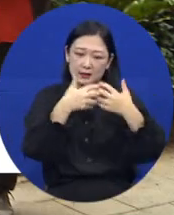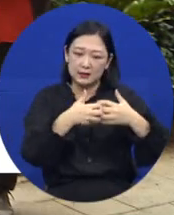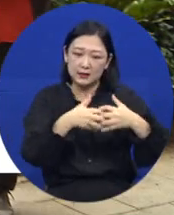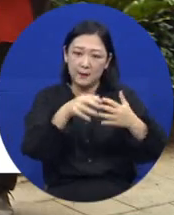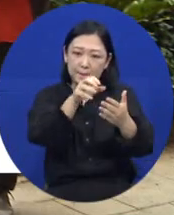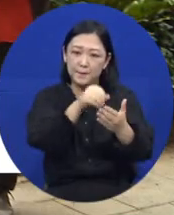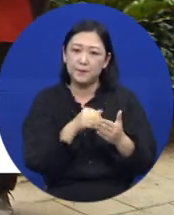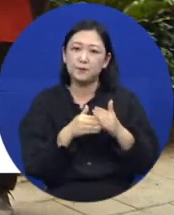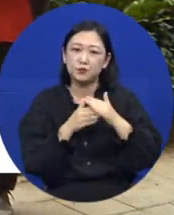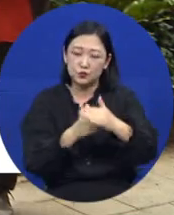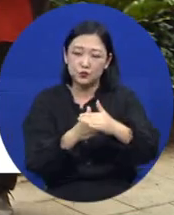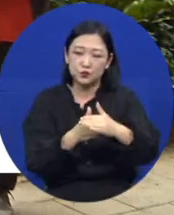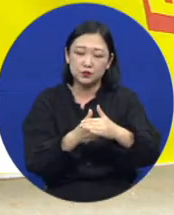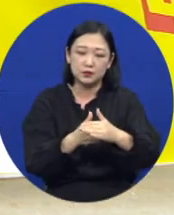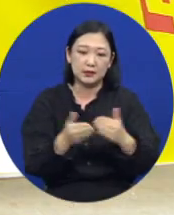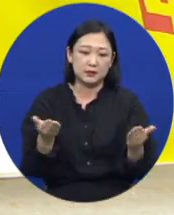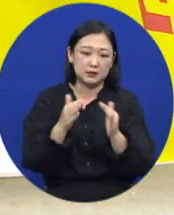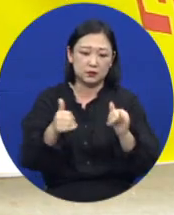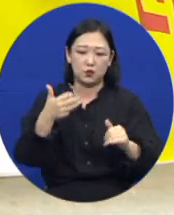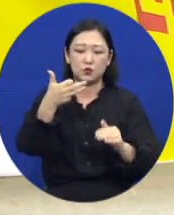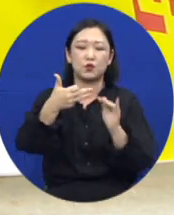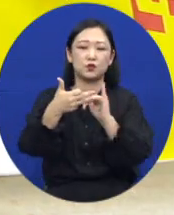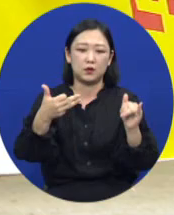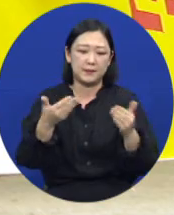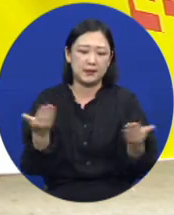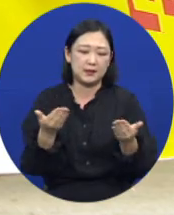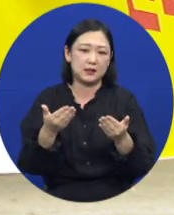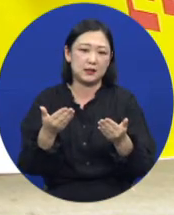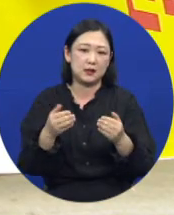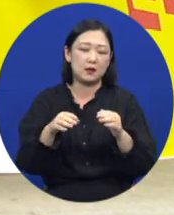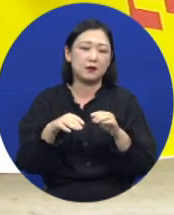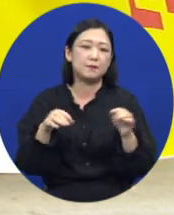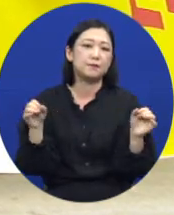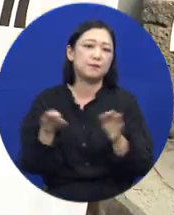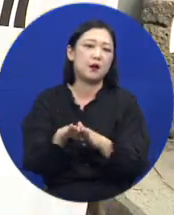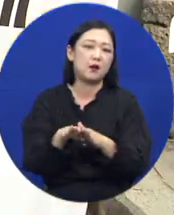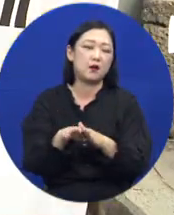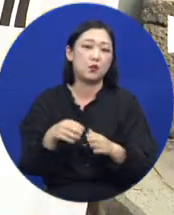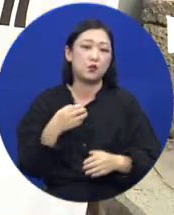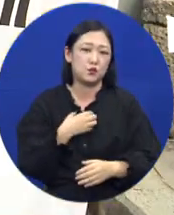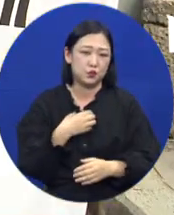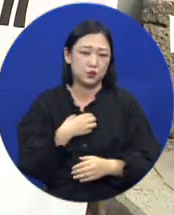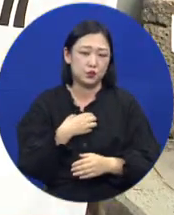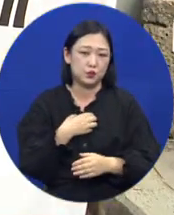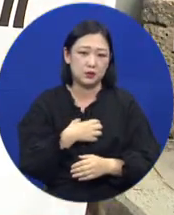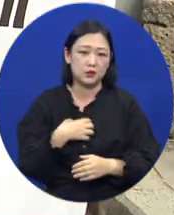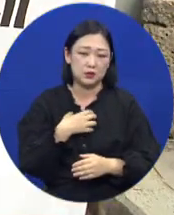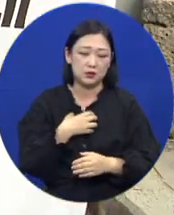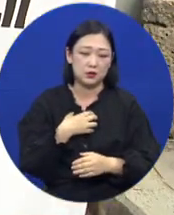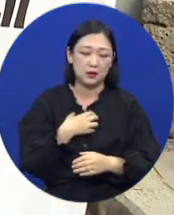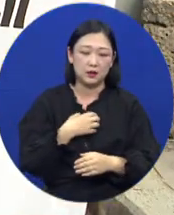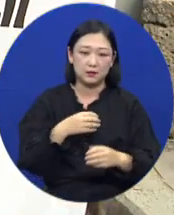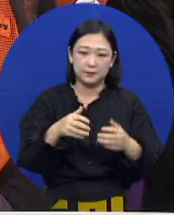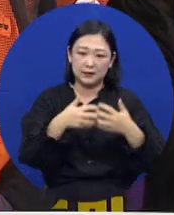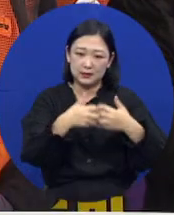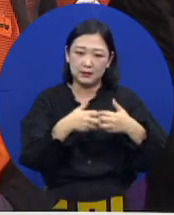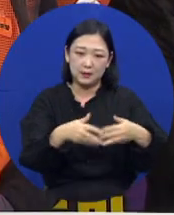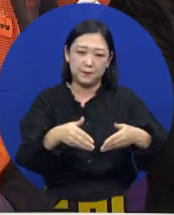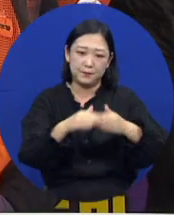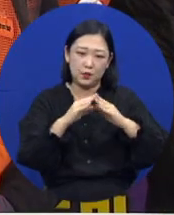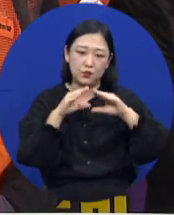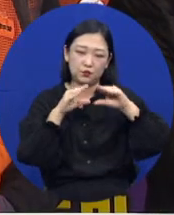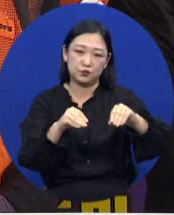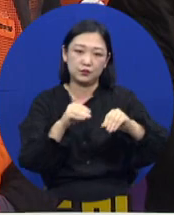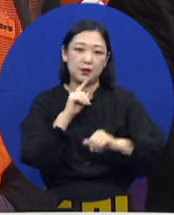제주 공항 주차 징수 근로자 18명이 일자리를 잃게 생겼다 며 일방적인 무인기 설치를 중단해야 한다고